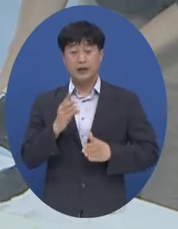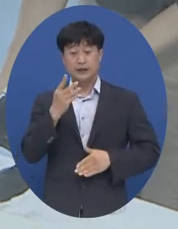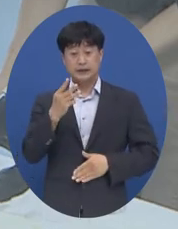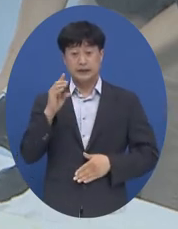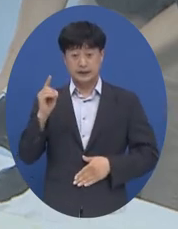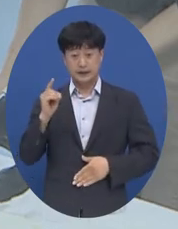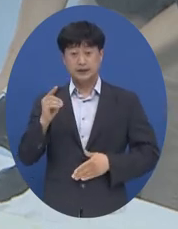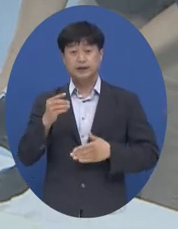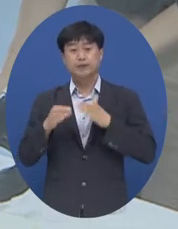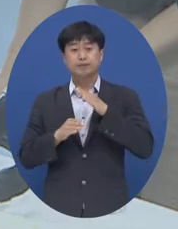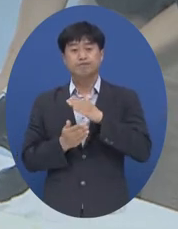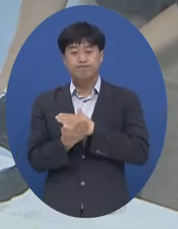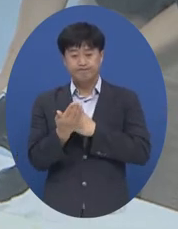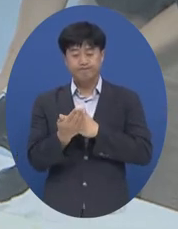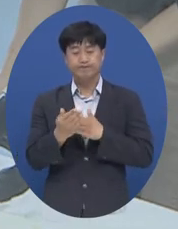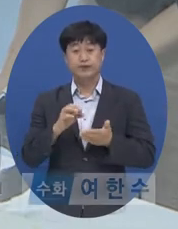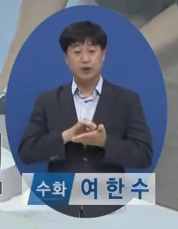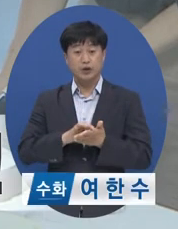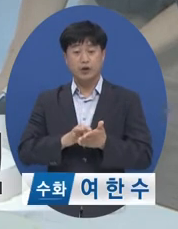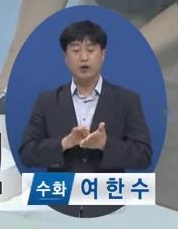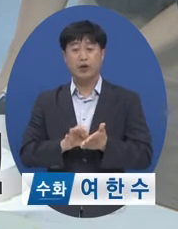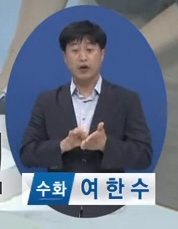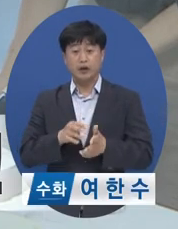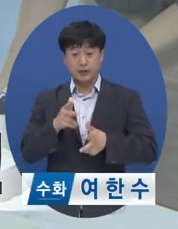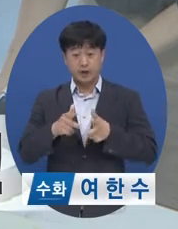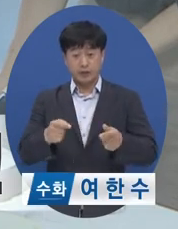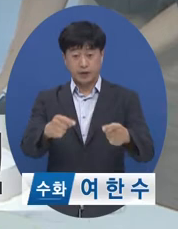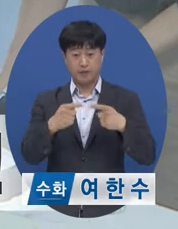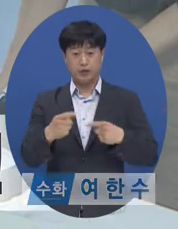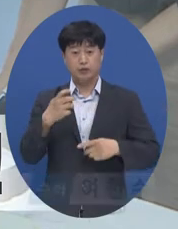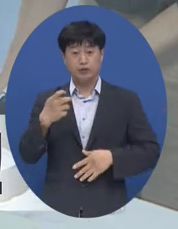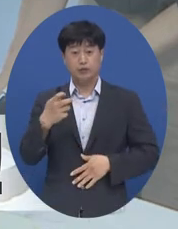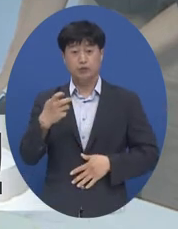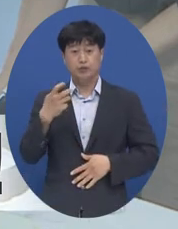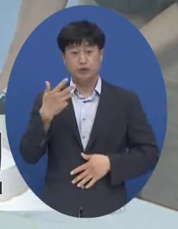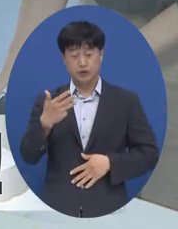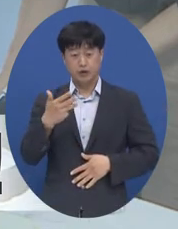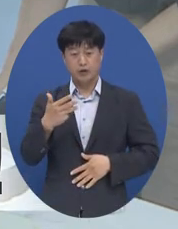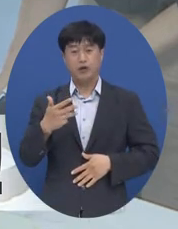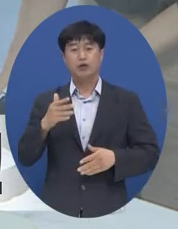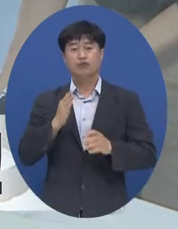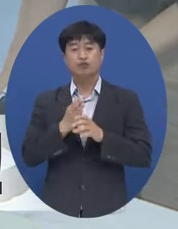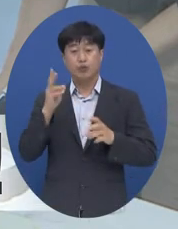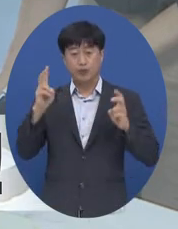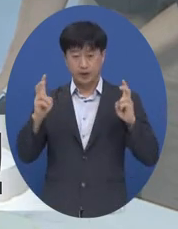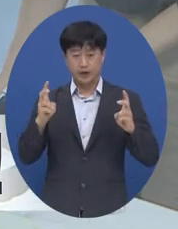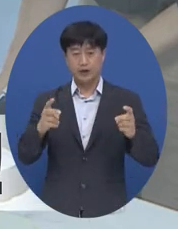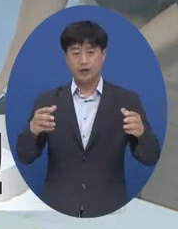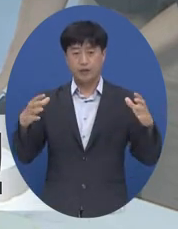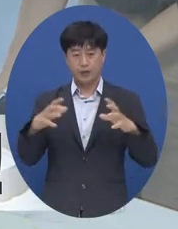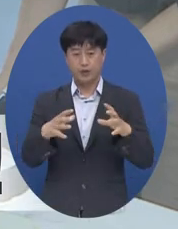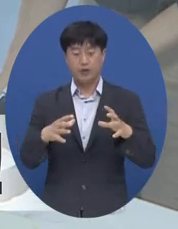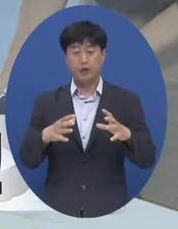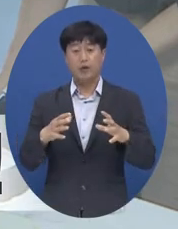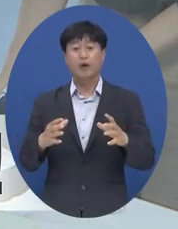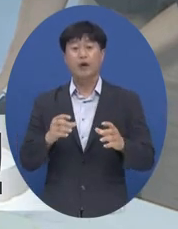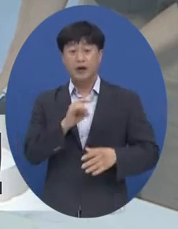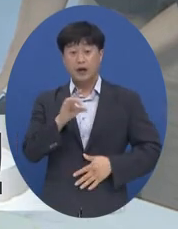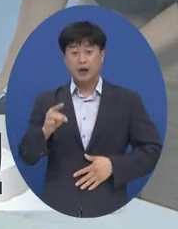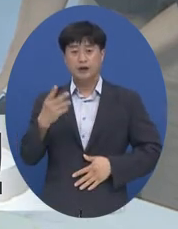경기도가 3D 프린터를 활용한 제품화 사업화에 참여할 27개 벤처 중소기업을 모집합니다. 기업당